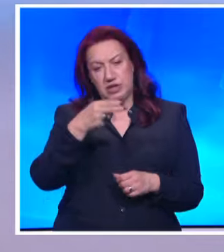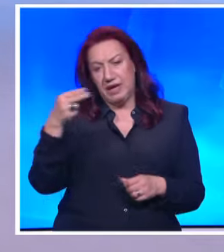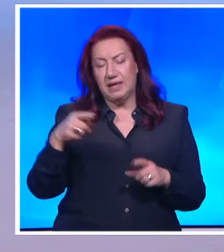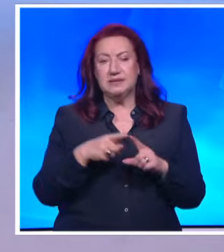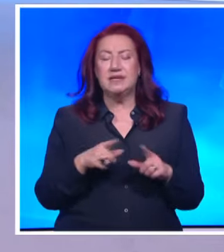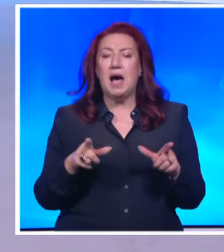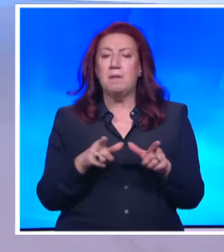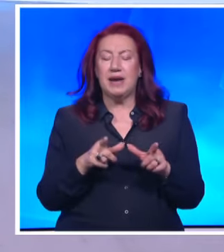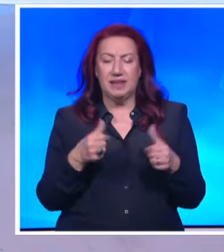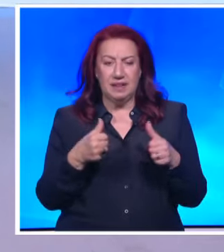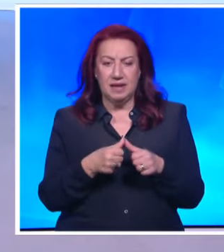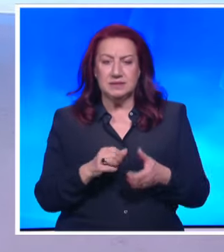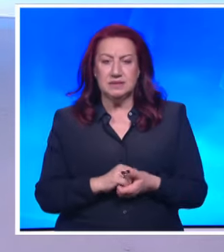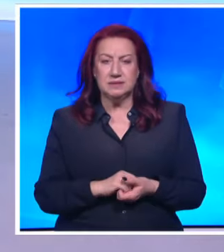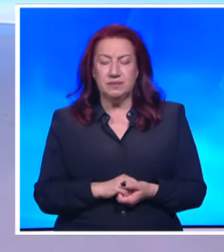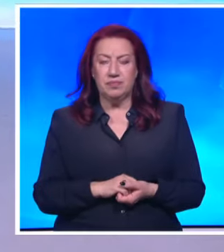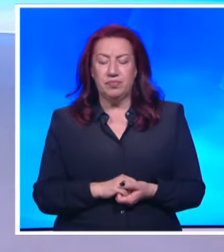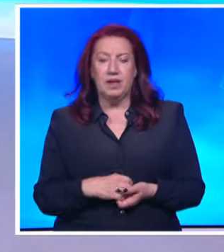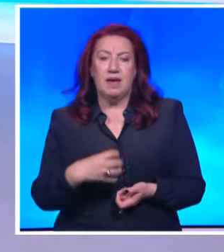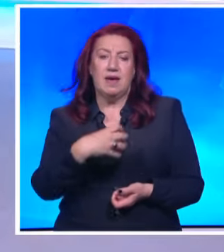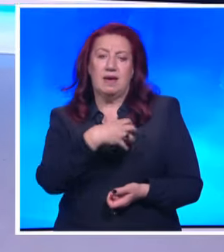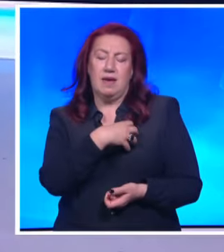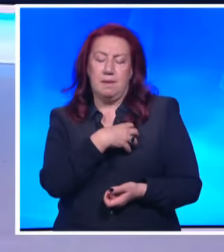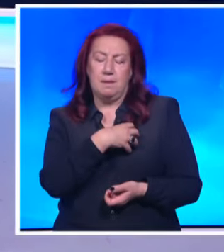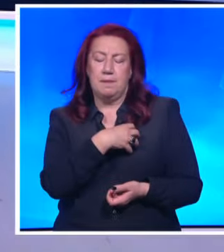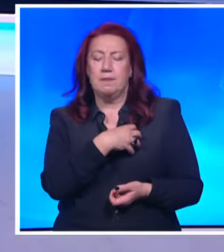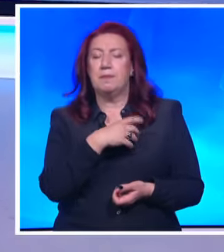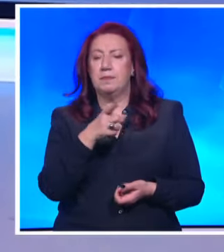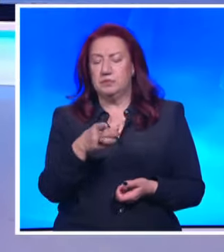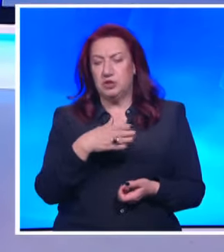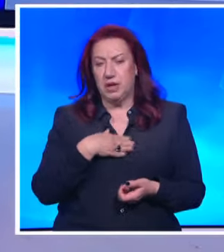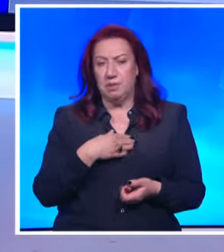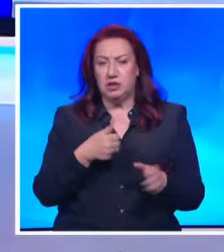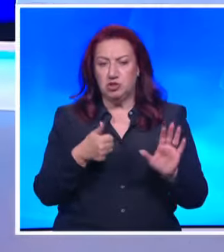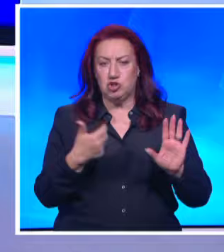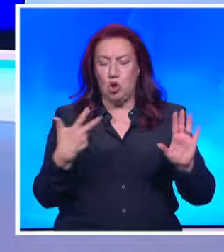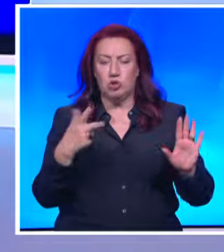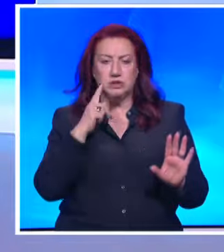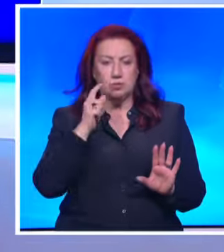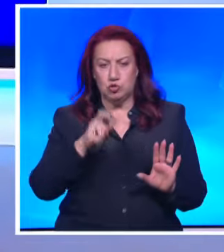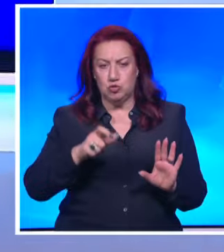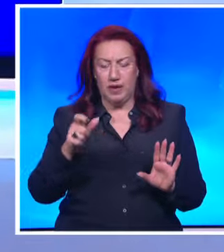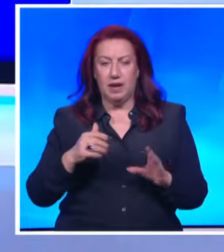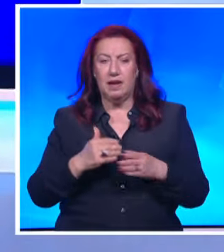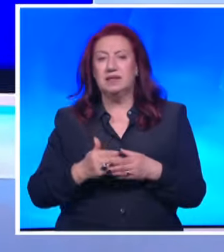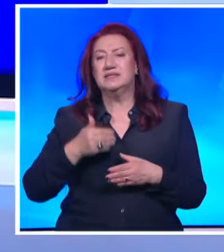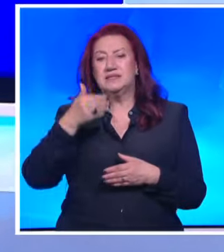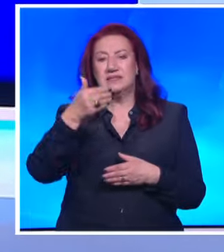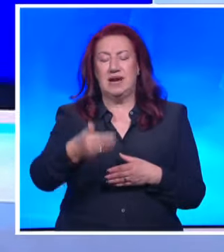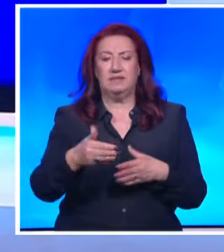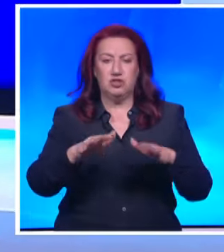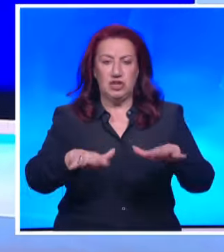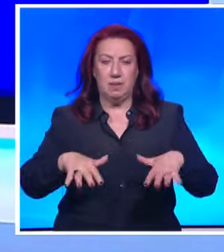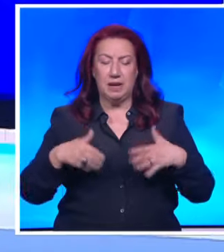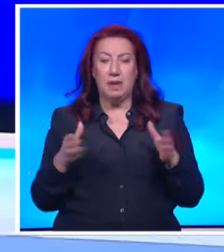базата тези данни. ГЕРБ СДС ще имат 68 души в следващия парламент. Групата на ДПС